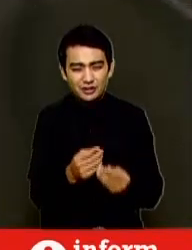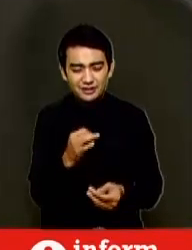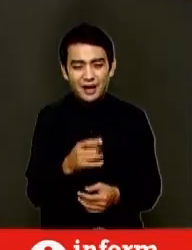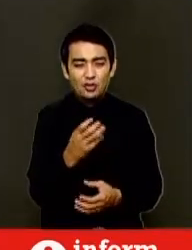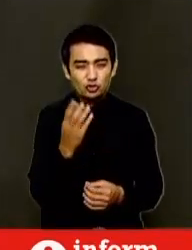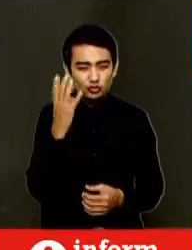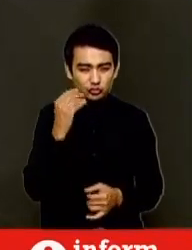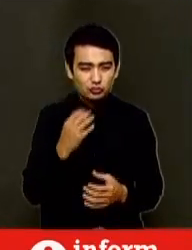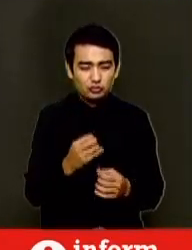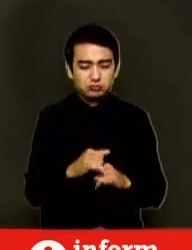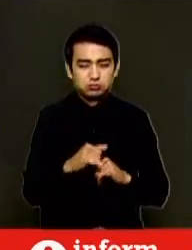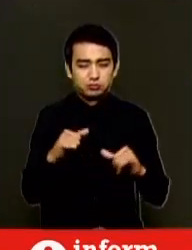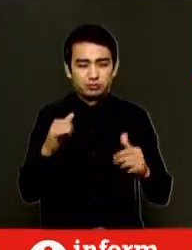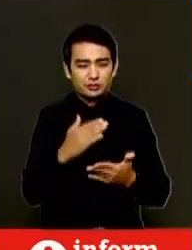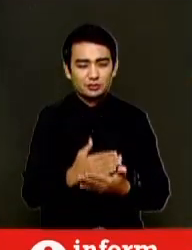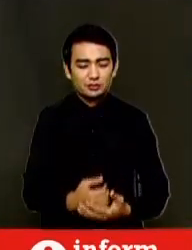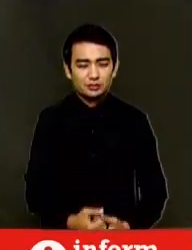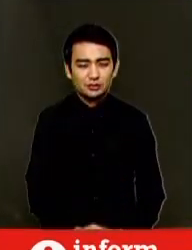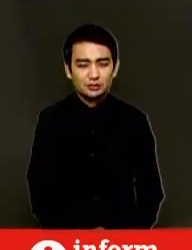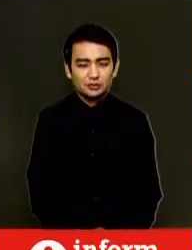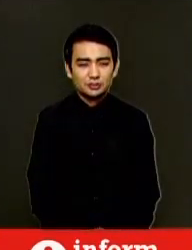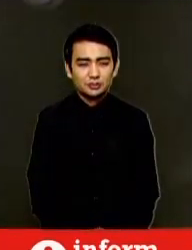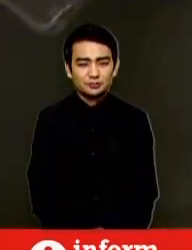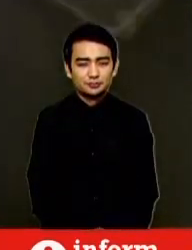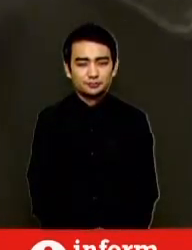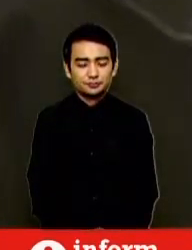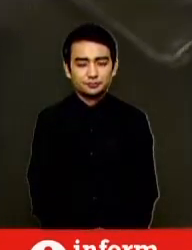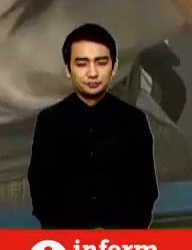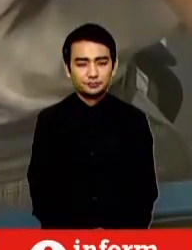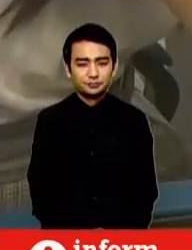становится только больше. Анастасия Новикова, Дарын Абзиев, Абзал Турабеков, Информбюро.